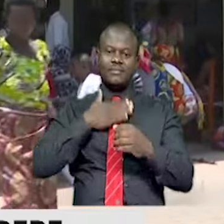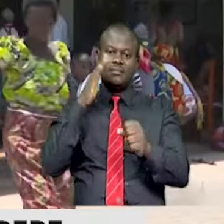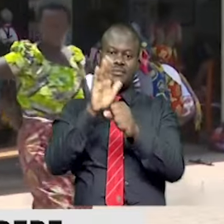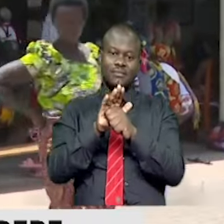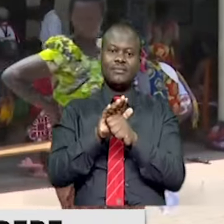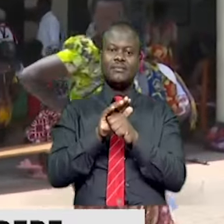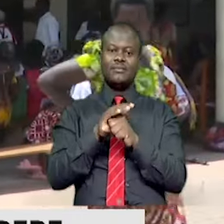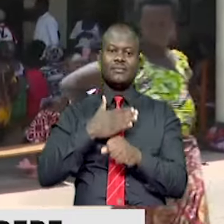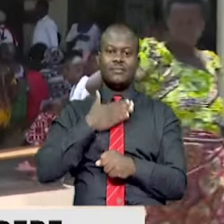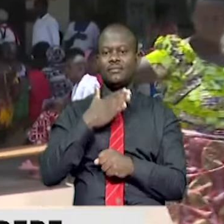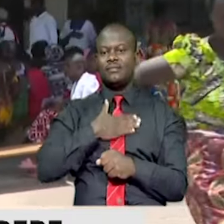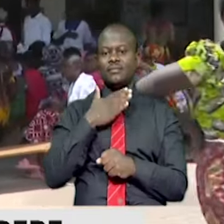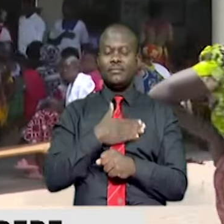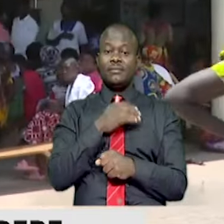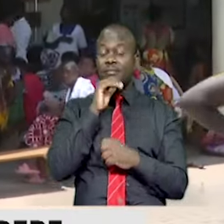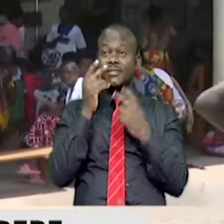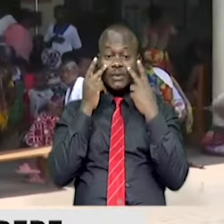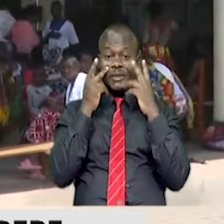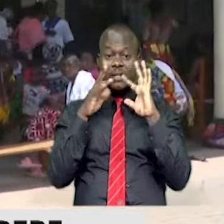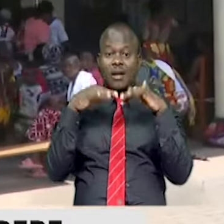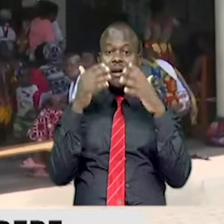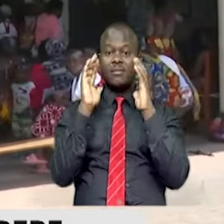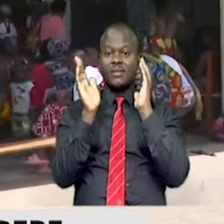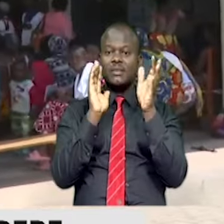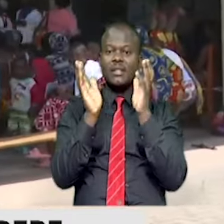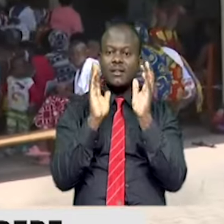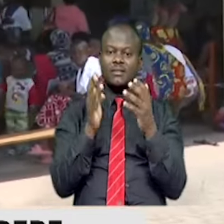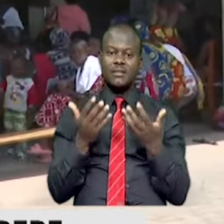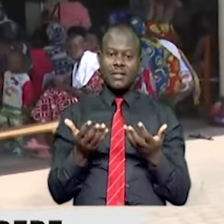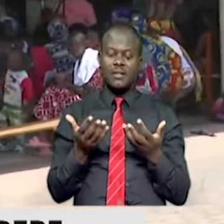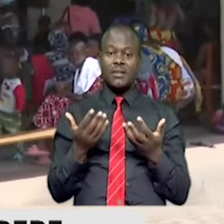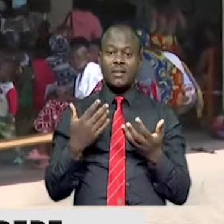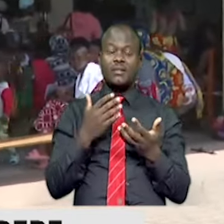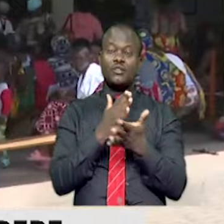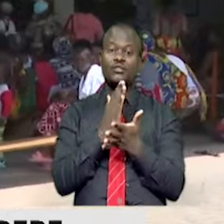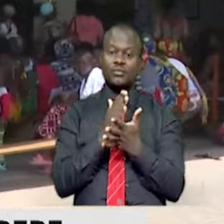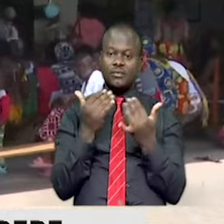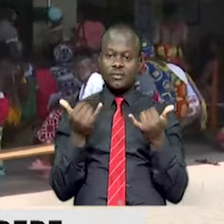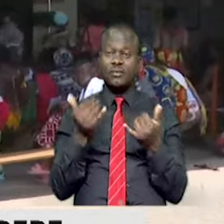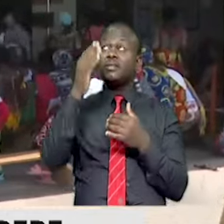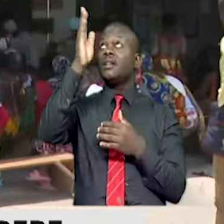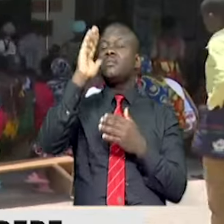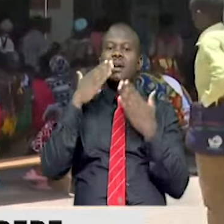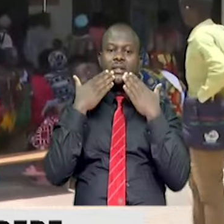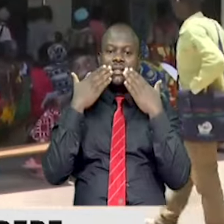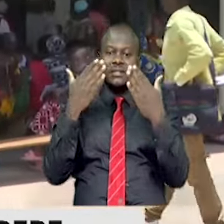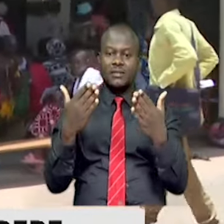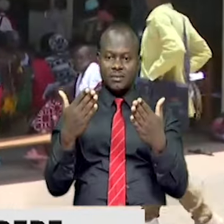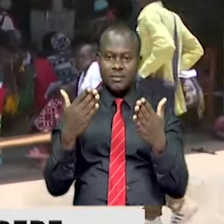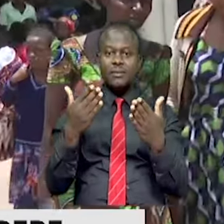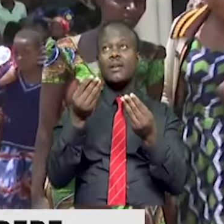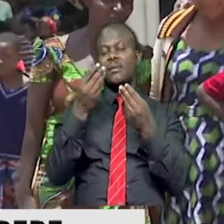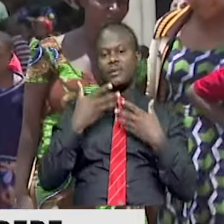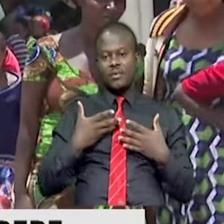n'ibyishimo. Sinabona ukuntu nabigereranya. Maze rero rwose Imana ishimwe kandi nayo